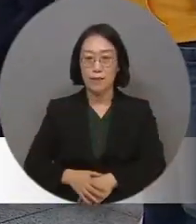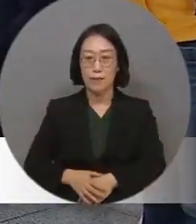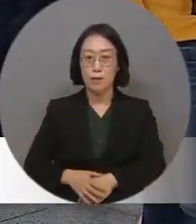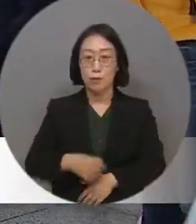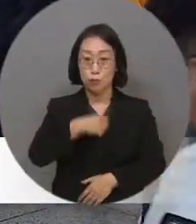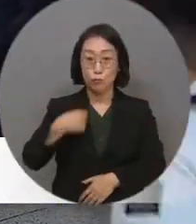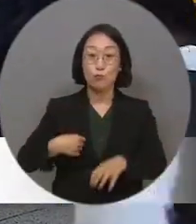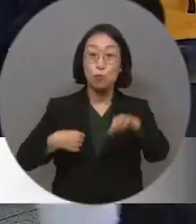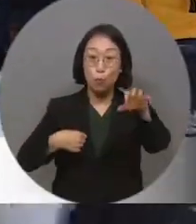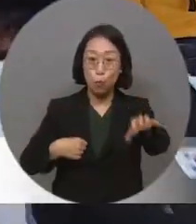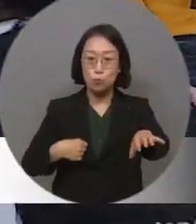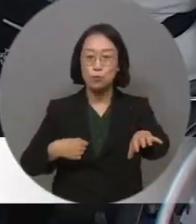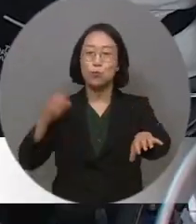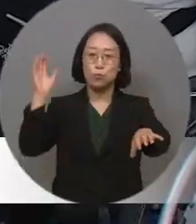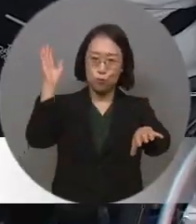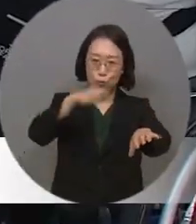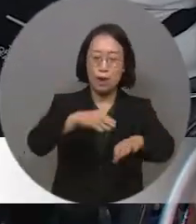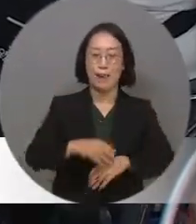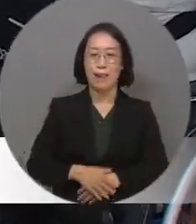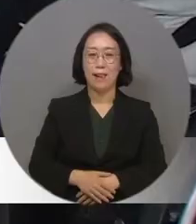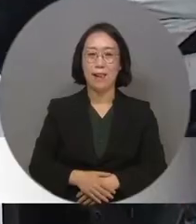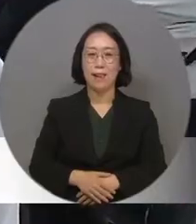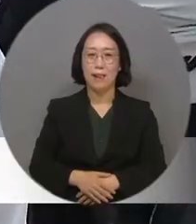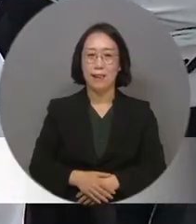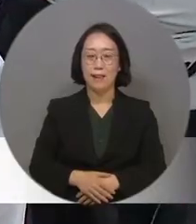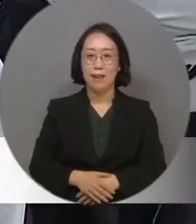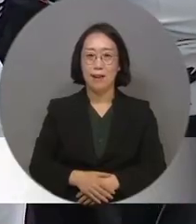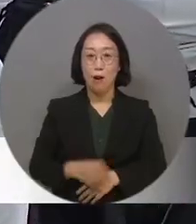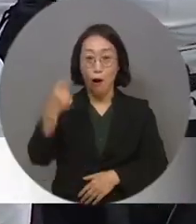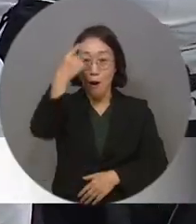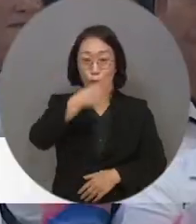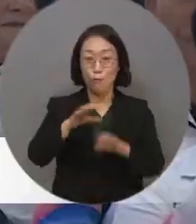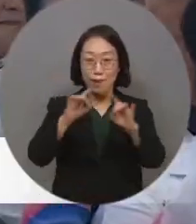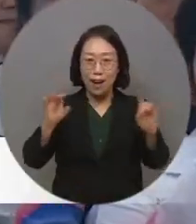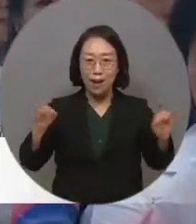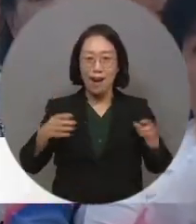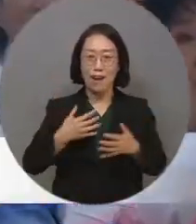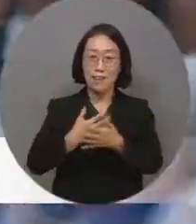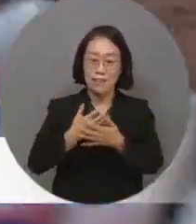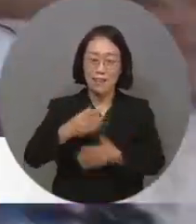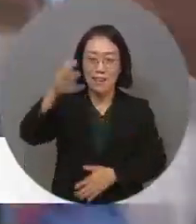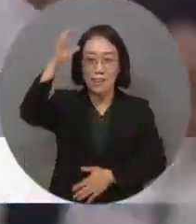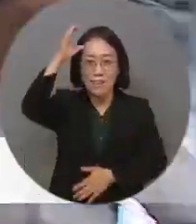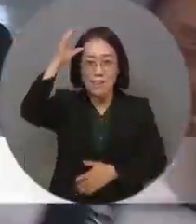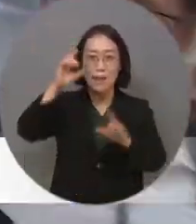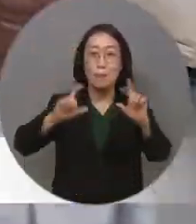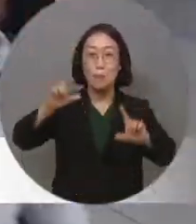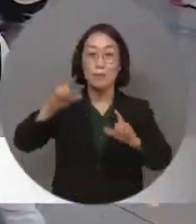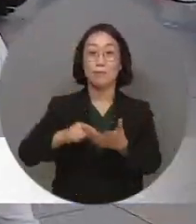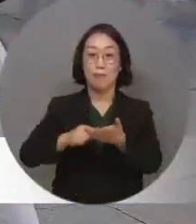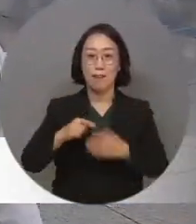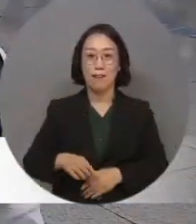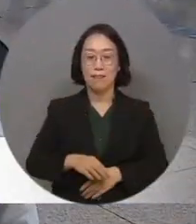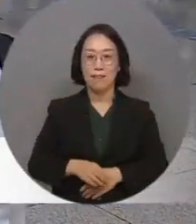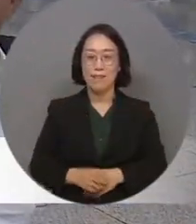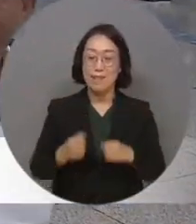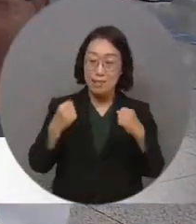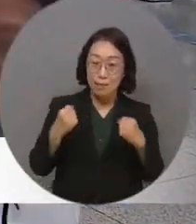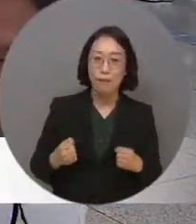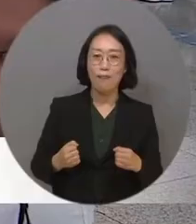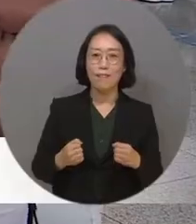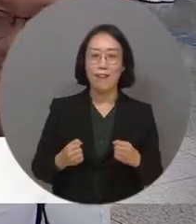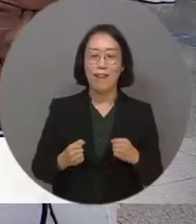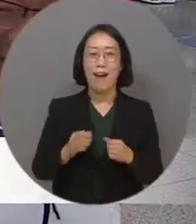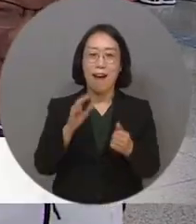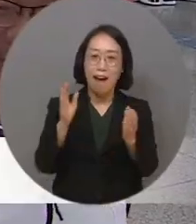결전지인 중국 항저우로 떠났습니다. 선수들의 얼굴에는 긴장과 설렘이 가득했고 이들은 응원의 박수와